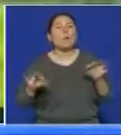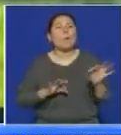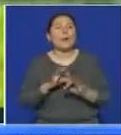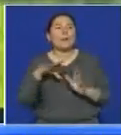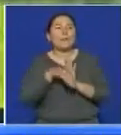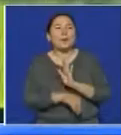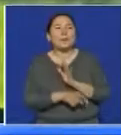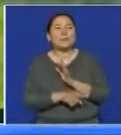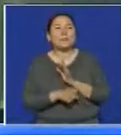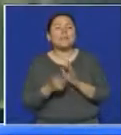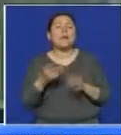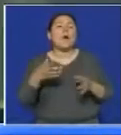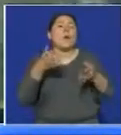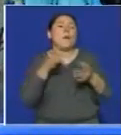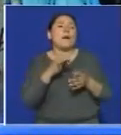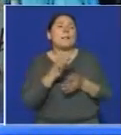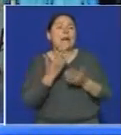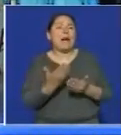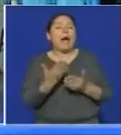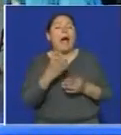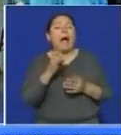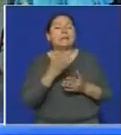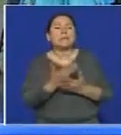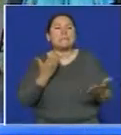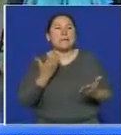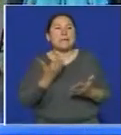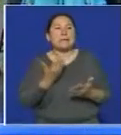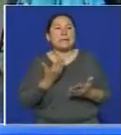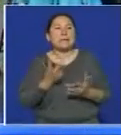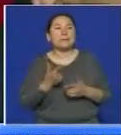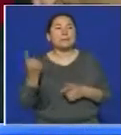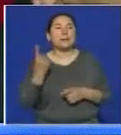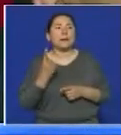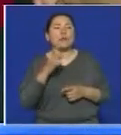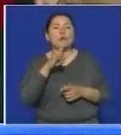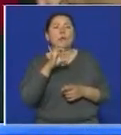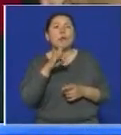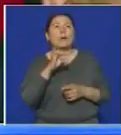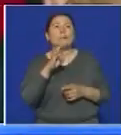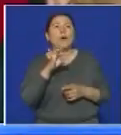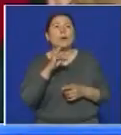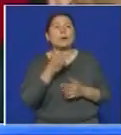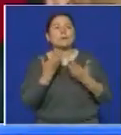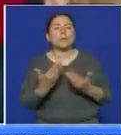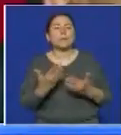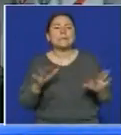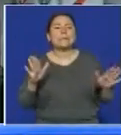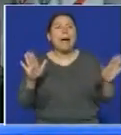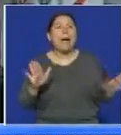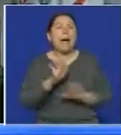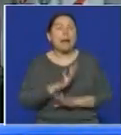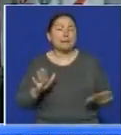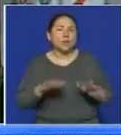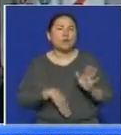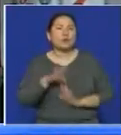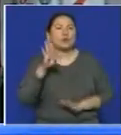келеді. Жүздеген өнерпаздардың арасынан ақтық сайысқа жолдама алғандардың бірі Нұрболат Наурызбек. Ол осыған дейін 3 рет